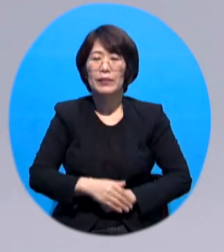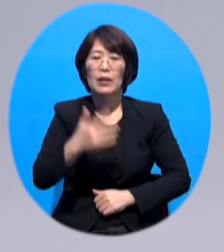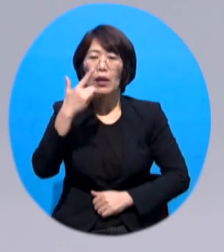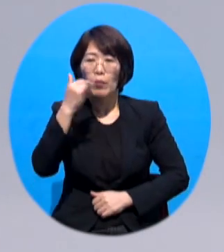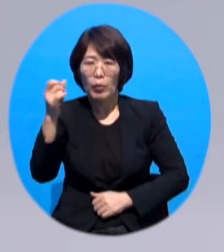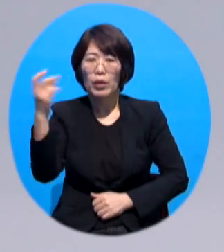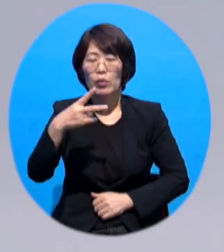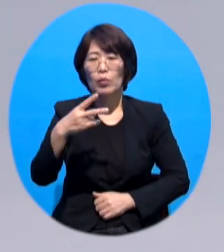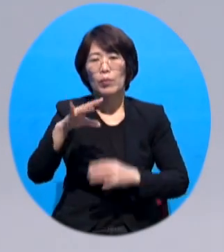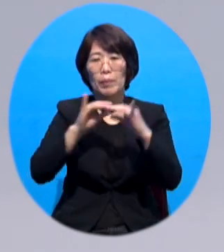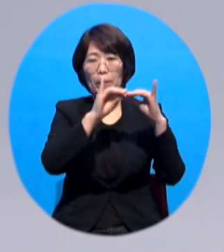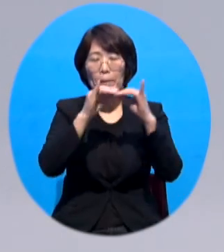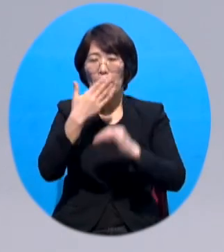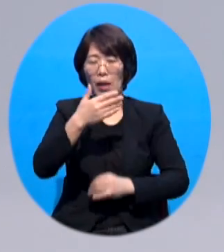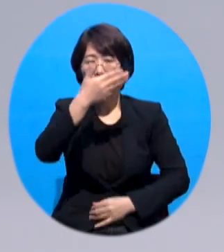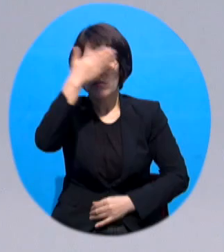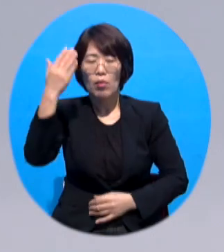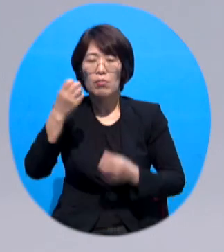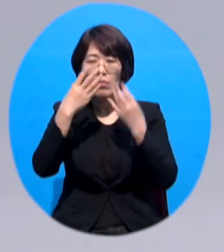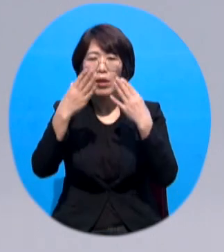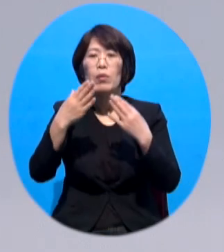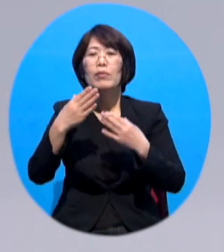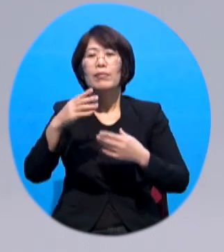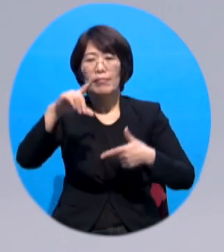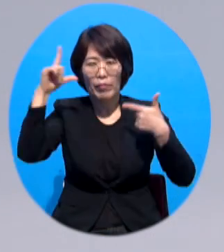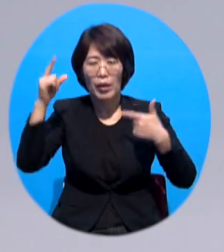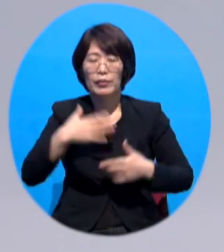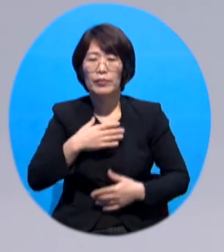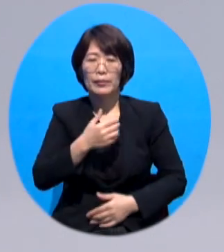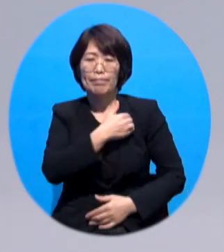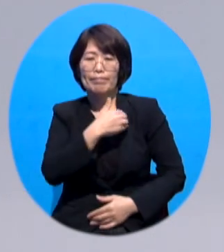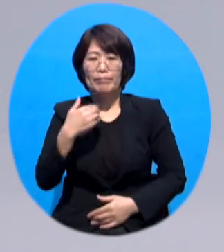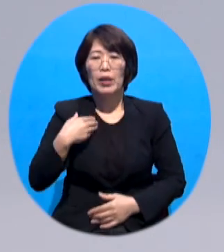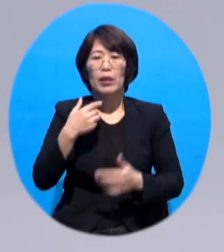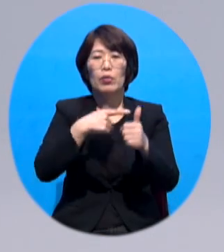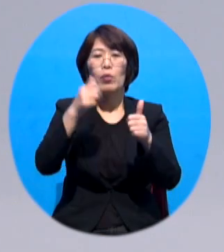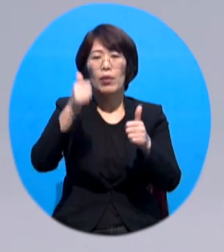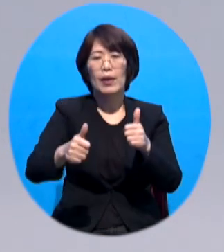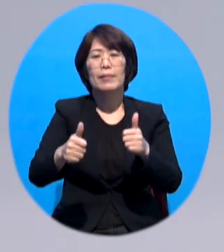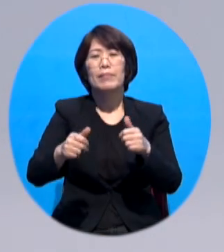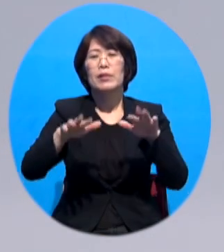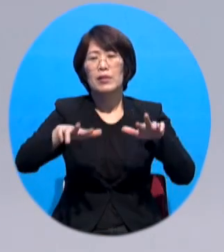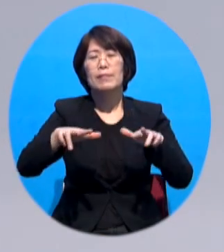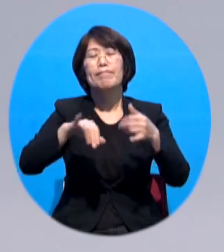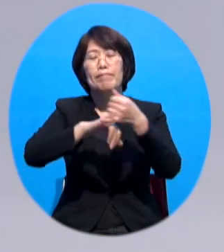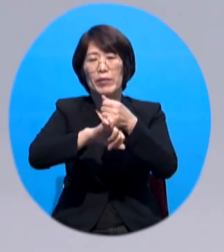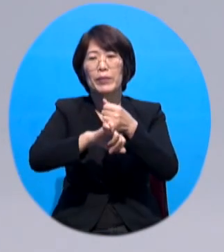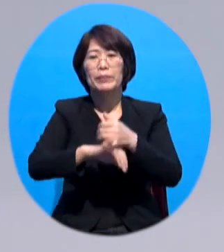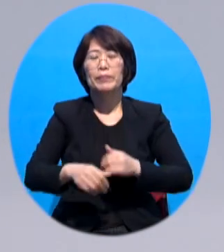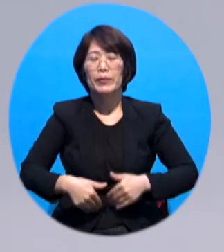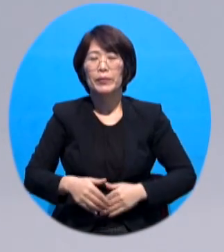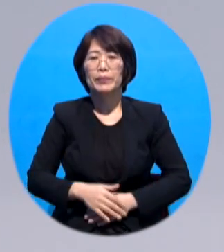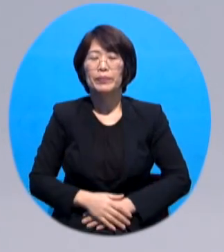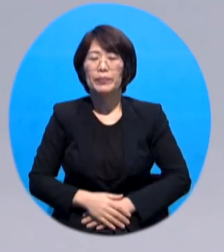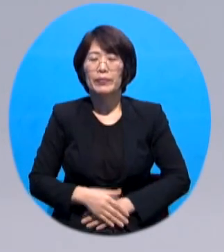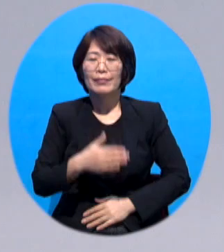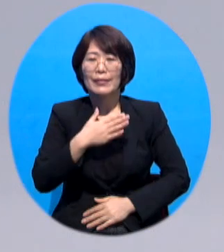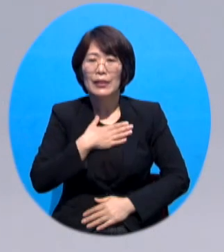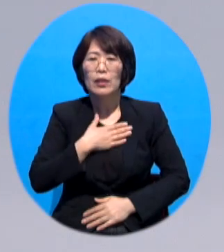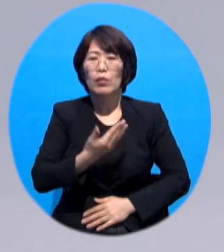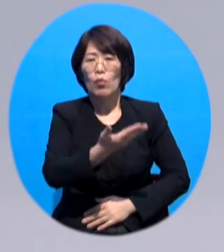학부모님과 공감할 수 있는 젊고 새로운 인물 유노 1 교육감이 전실이 필요합니다 저는